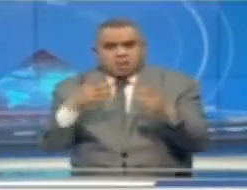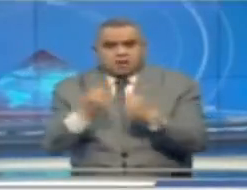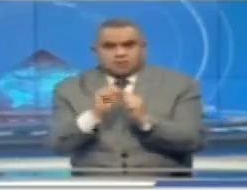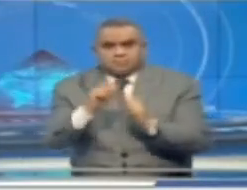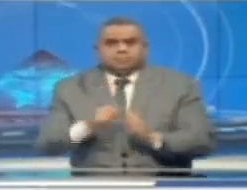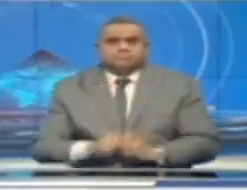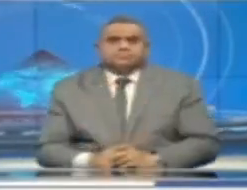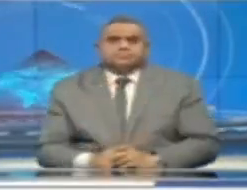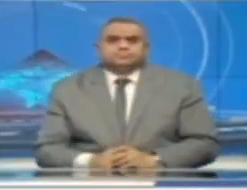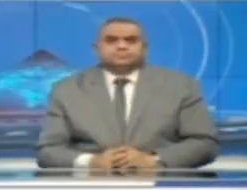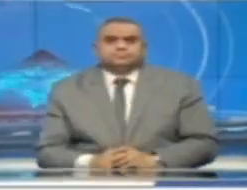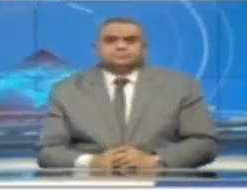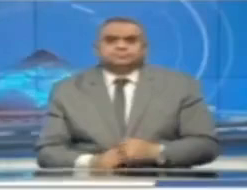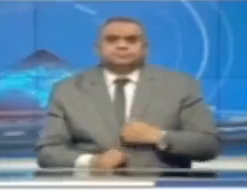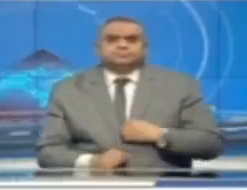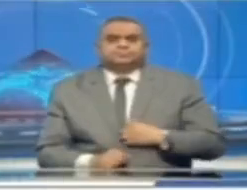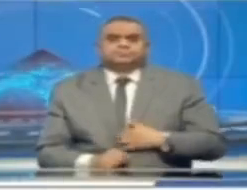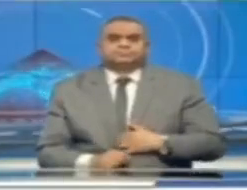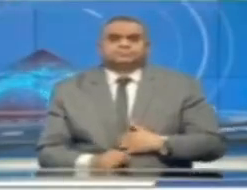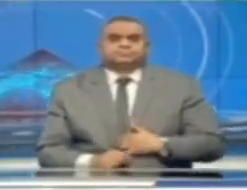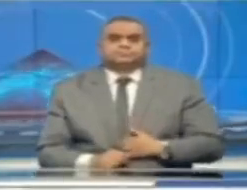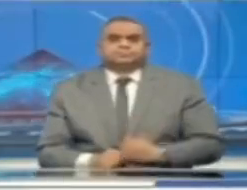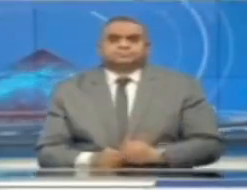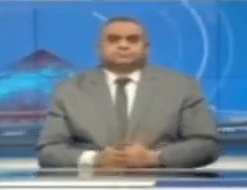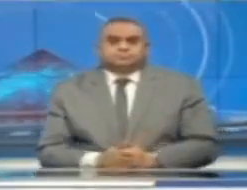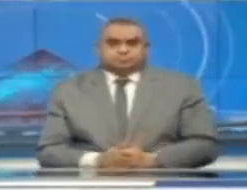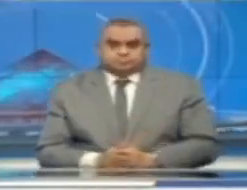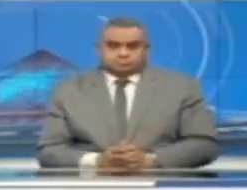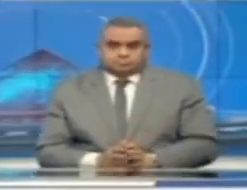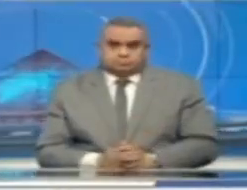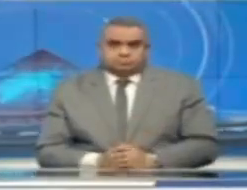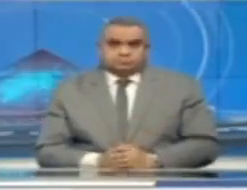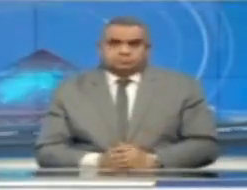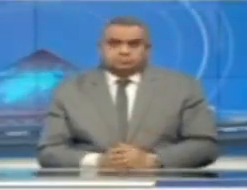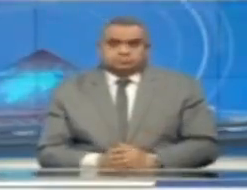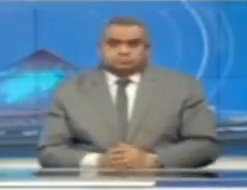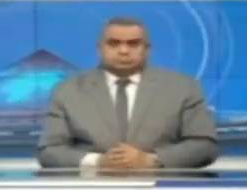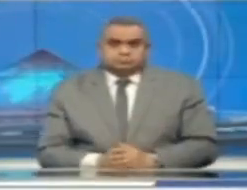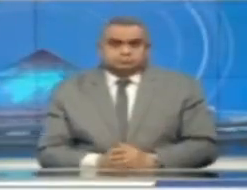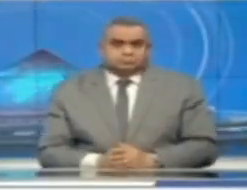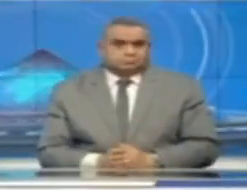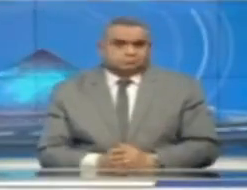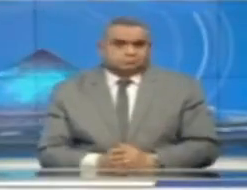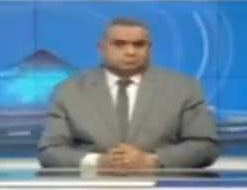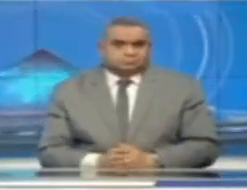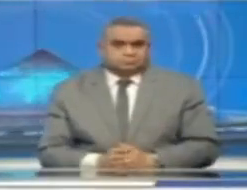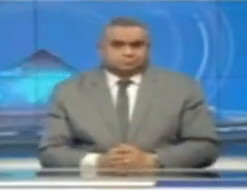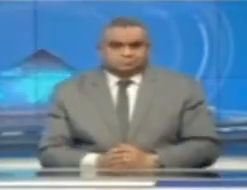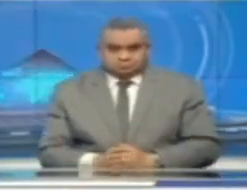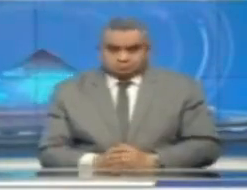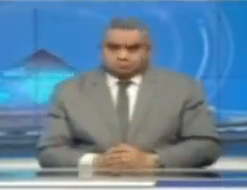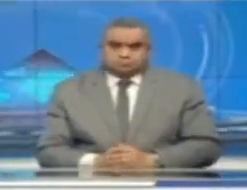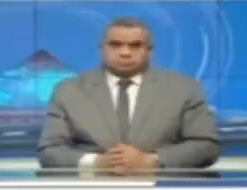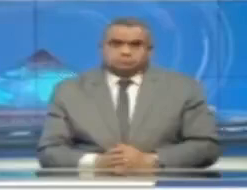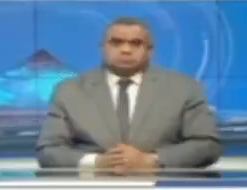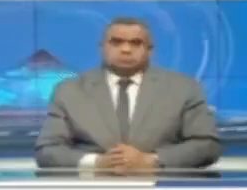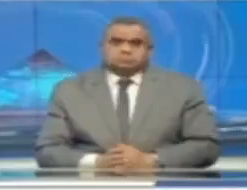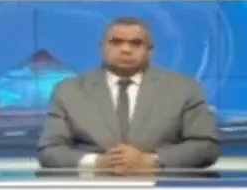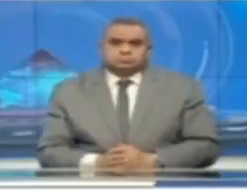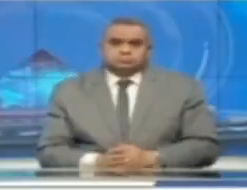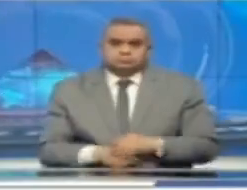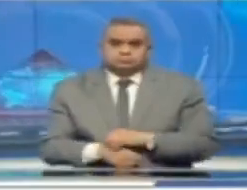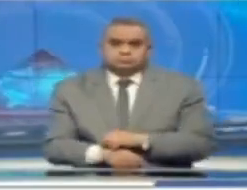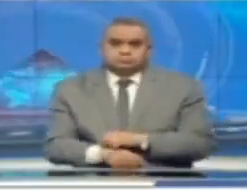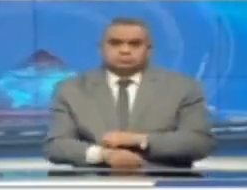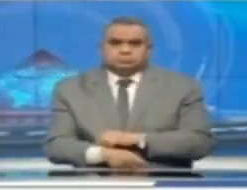هنأهله وناخد بإيده نعلمه صنعة تفيده تبقى لي طوق